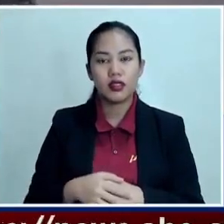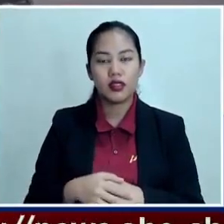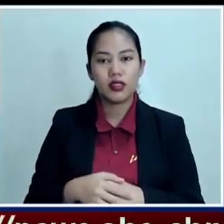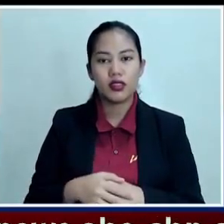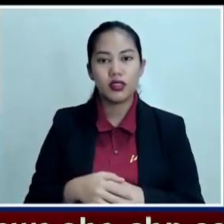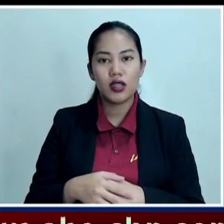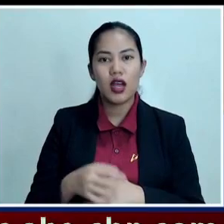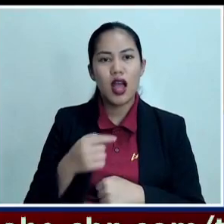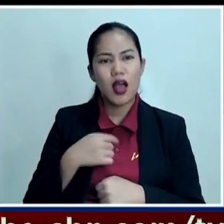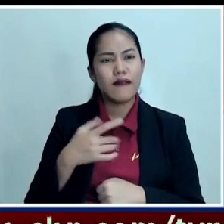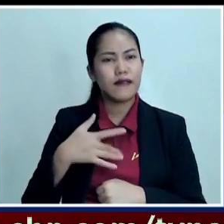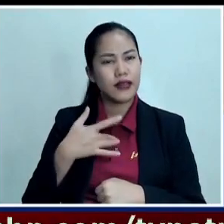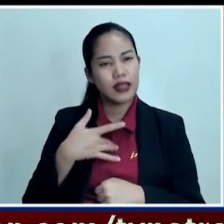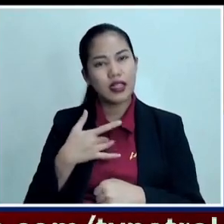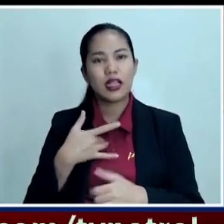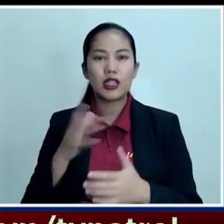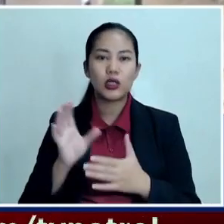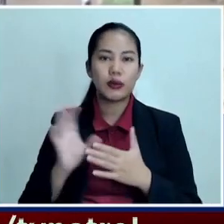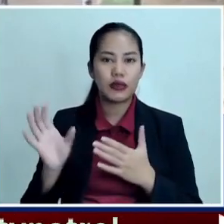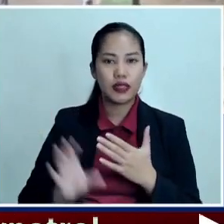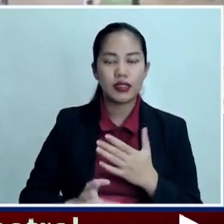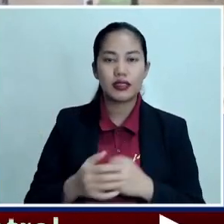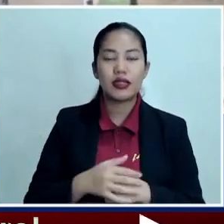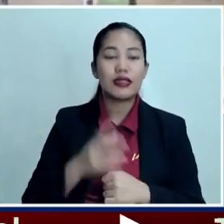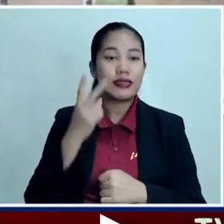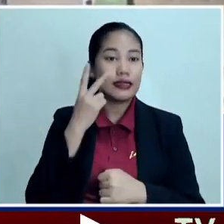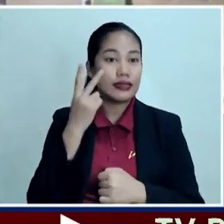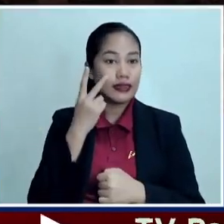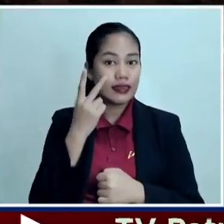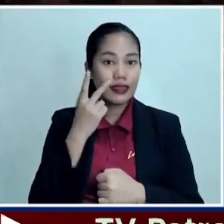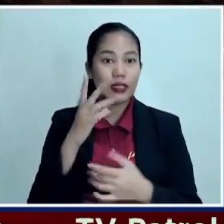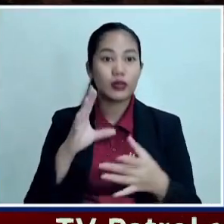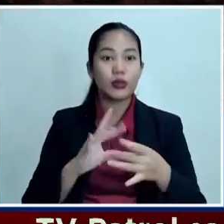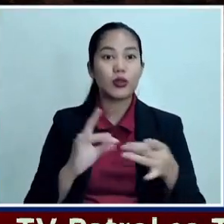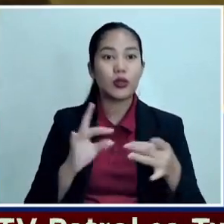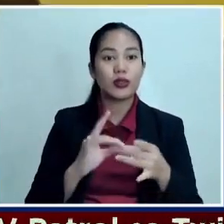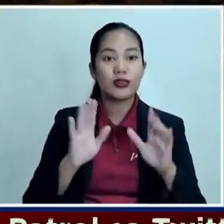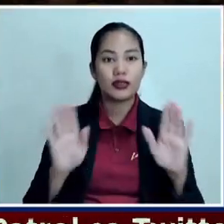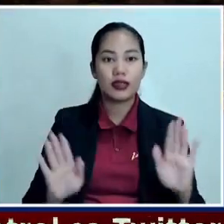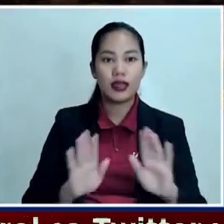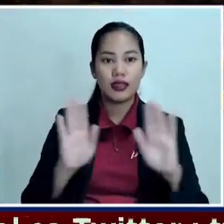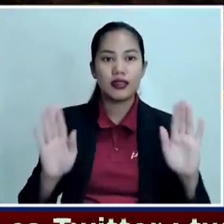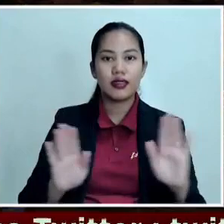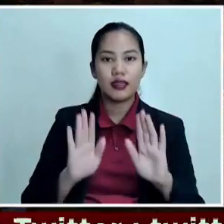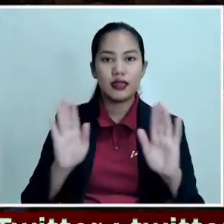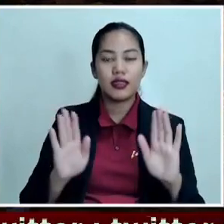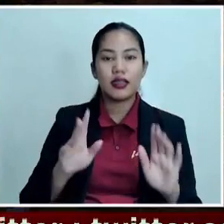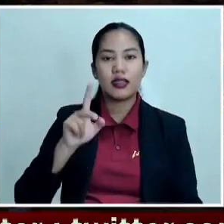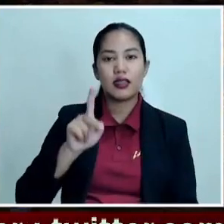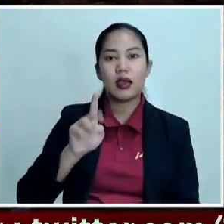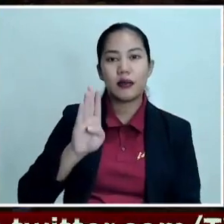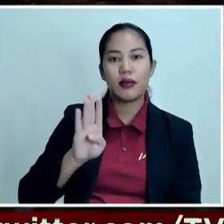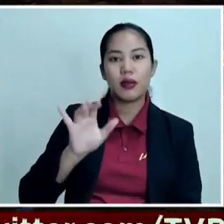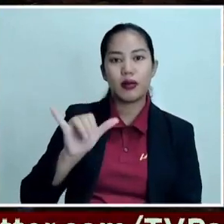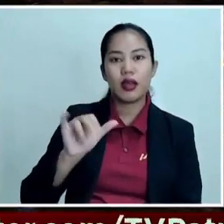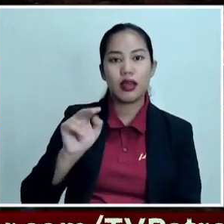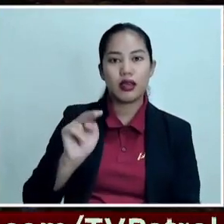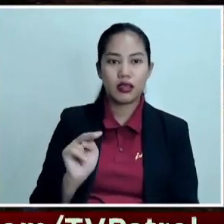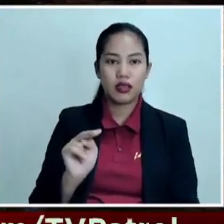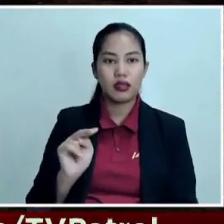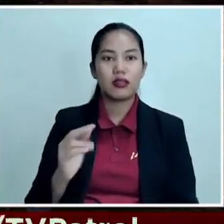ako. Abangan ang buong kwento ngayong linggo sa KBYN,